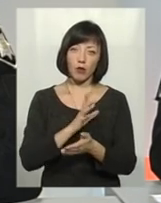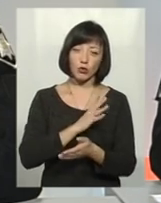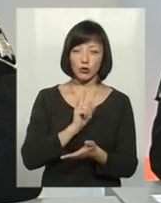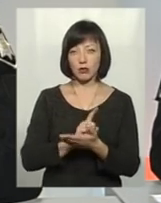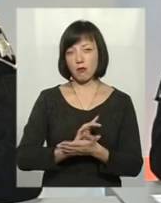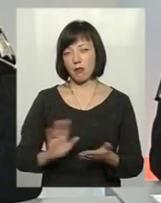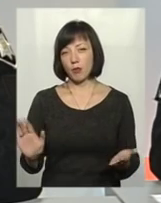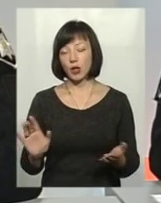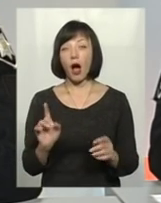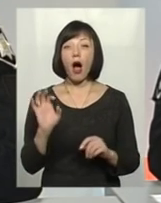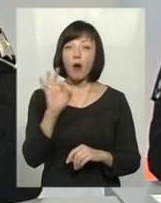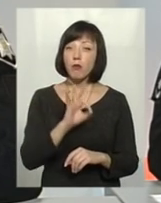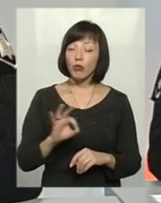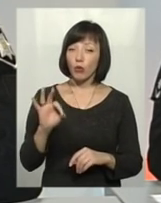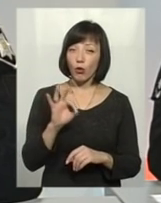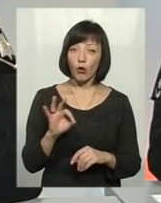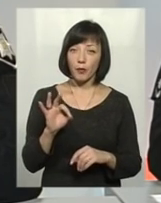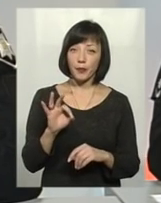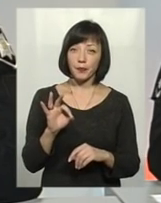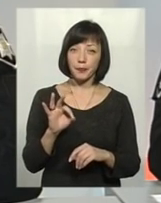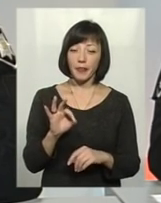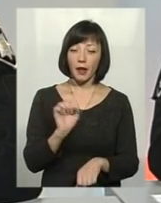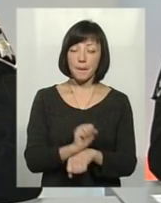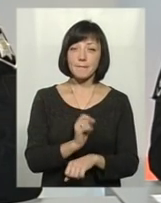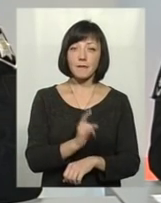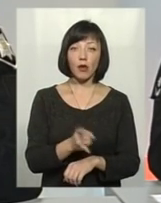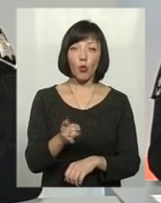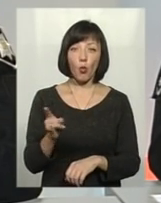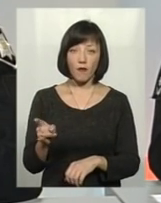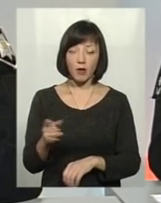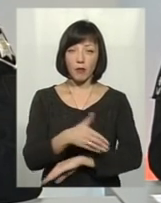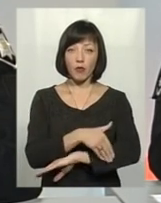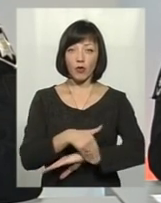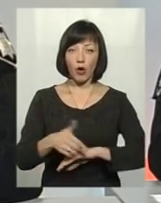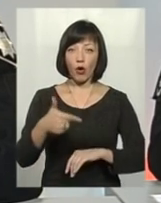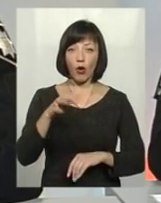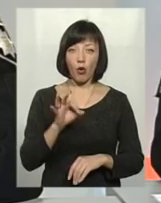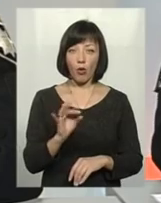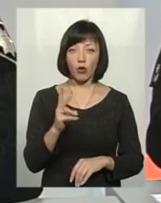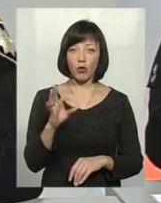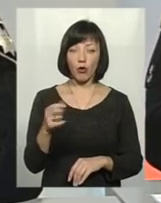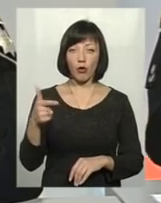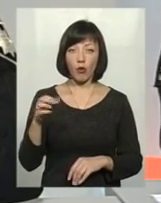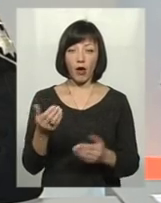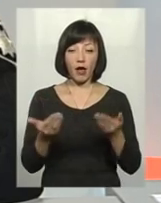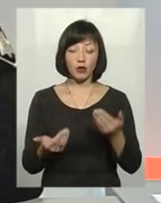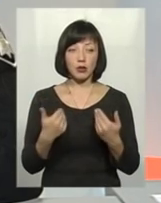має бути. Що стосується парковки по вулиці Горького, якщо